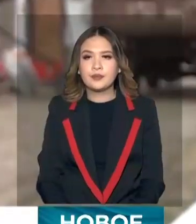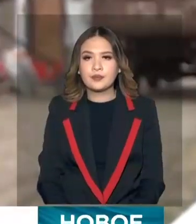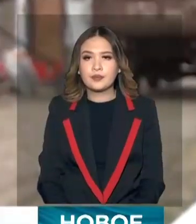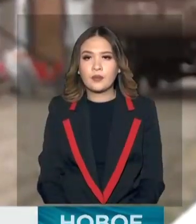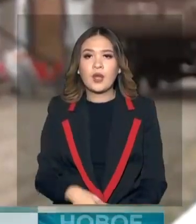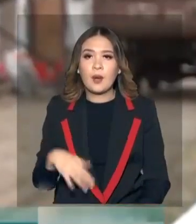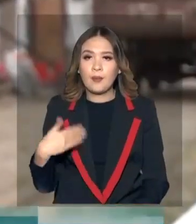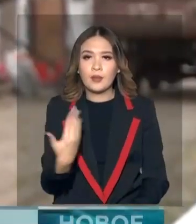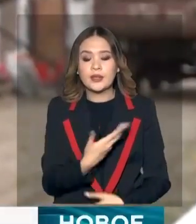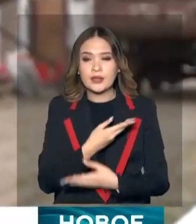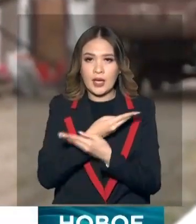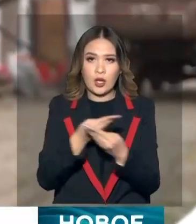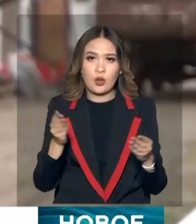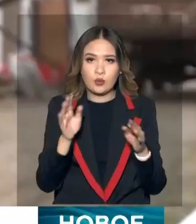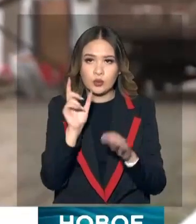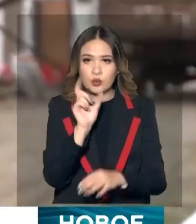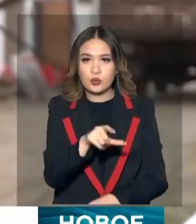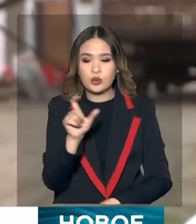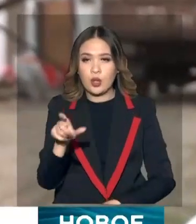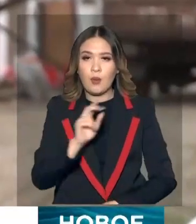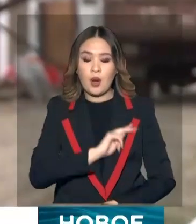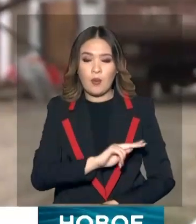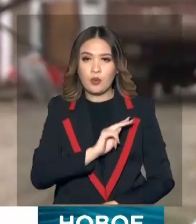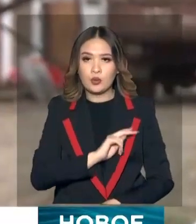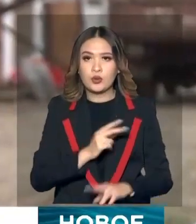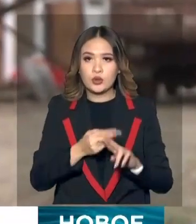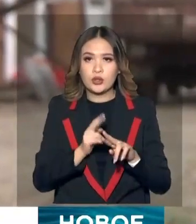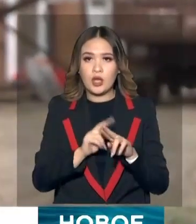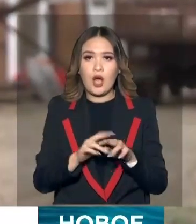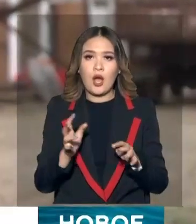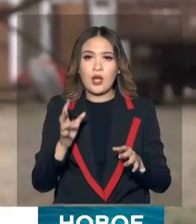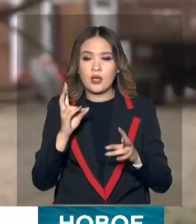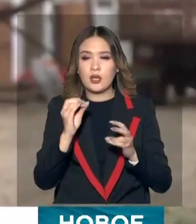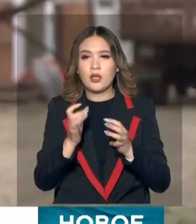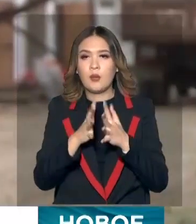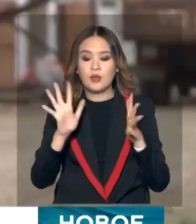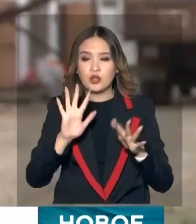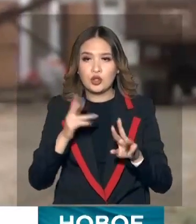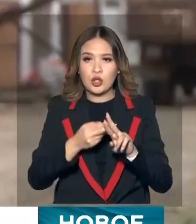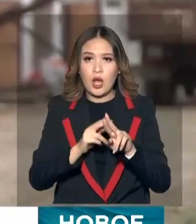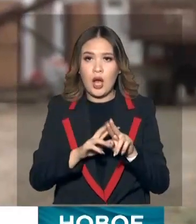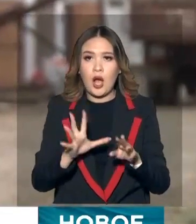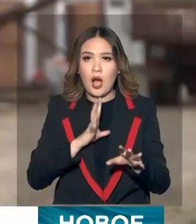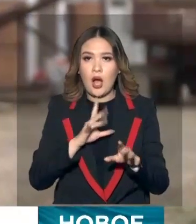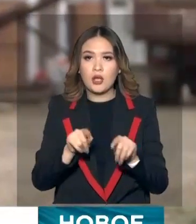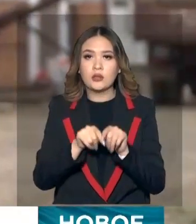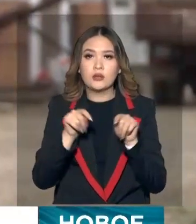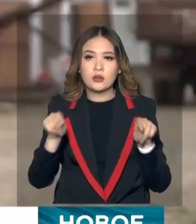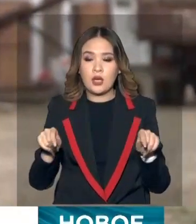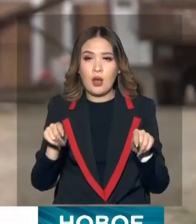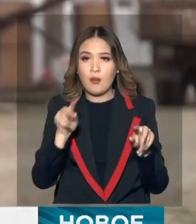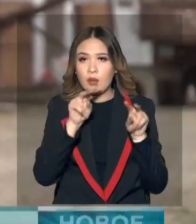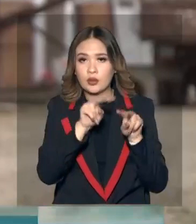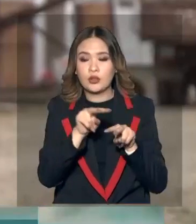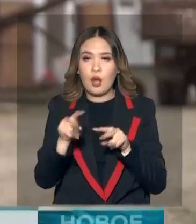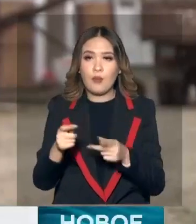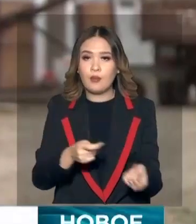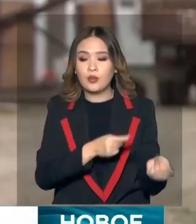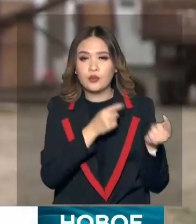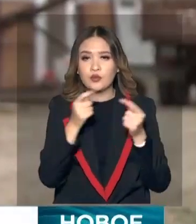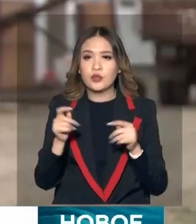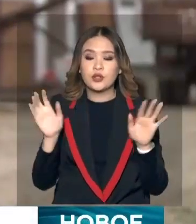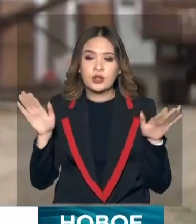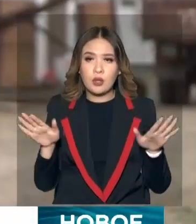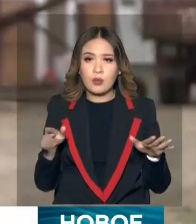Мы даем людям работу, возможность себя обеспечить, открываем такие небольшие хозяйства и контролируем все этапы производства. Привозим цыплят,